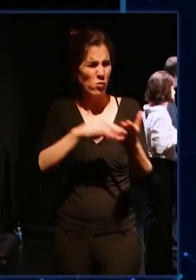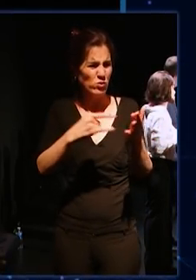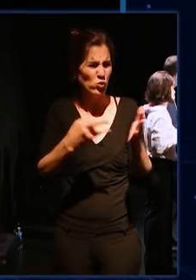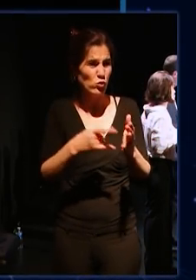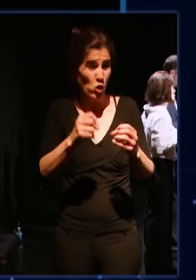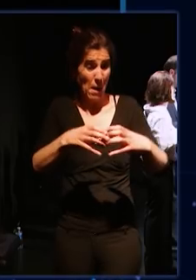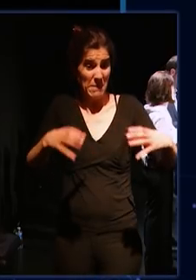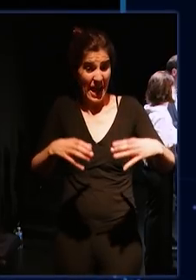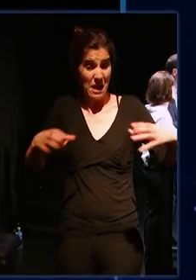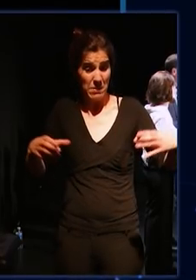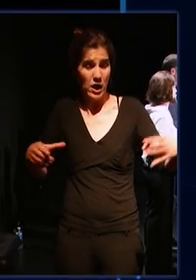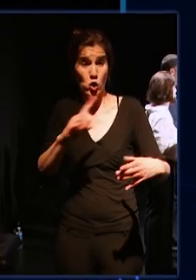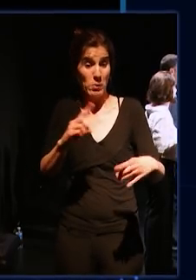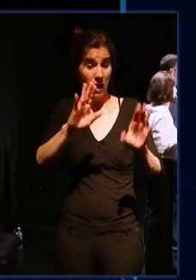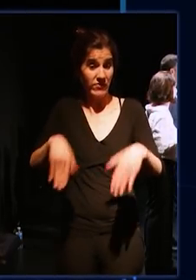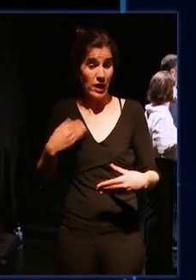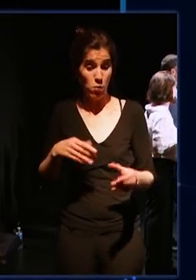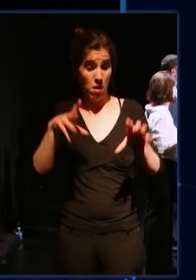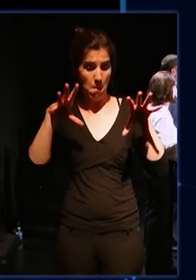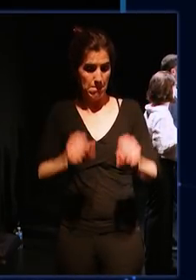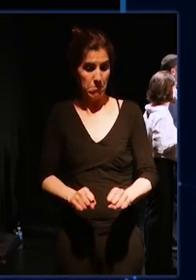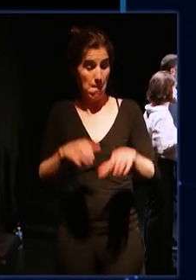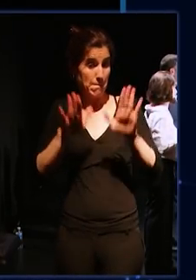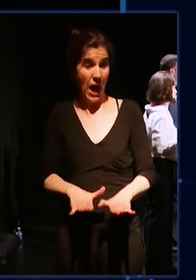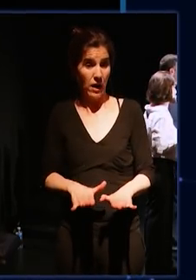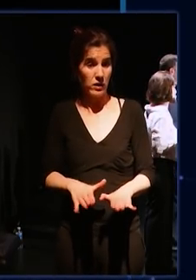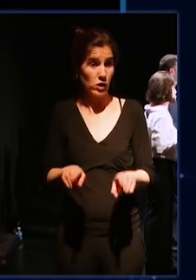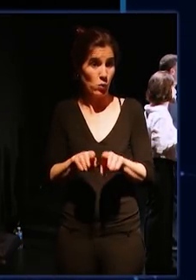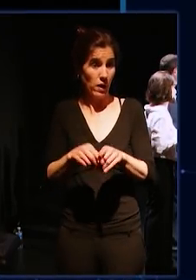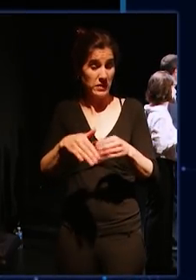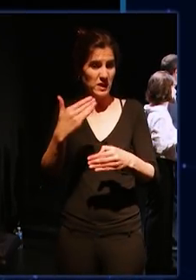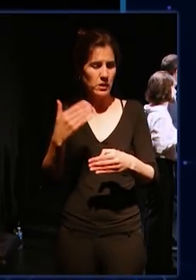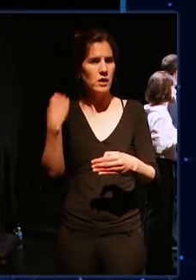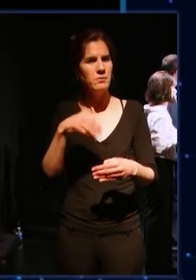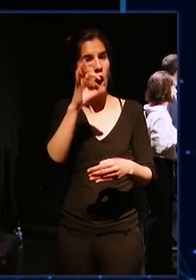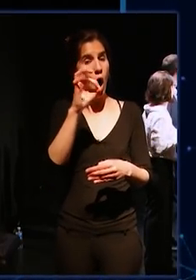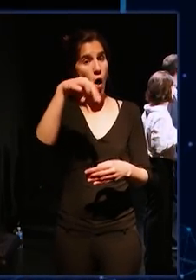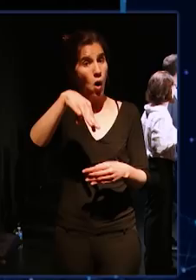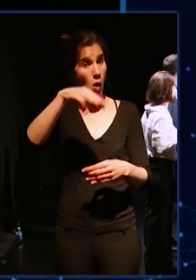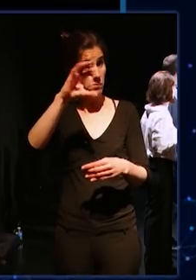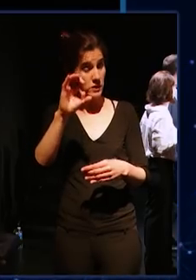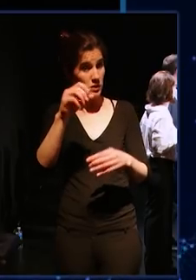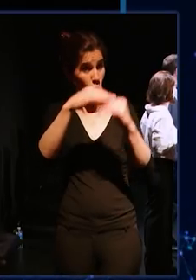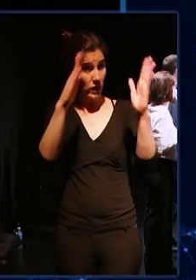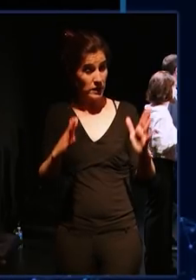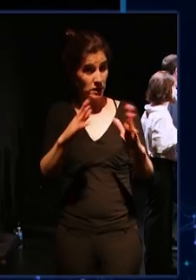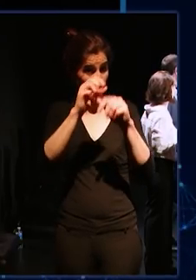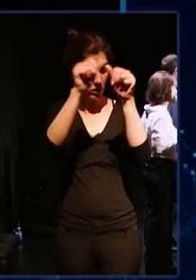ampliant perquè acabaríem amb la paràlisi inicial. L'Organització Mundial de la Salut estima en